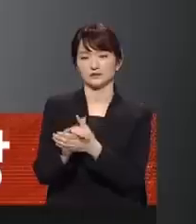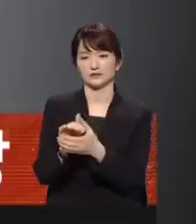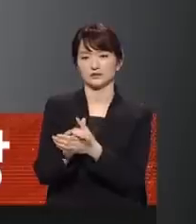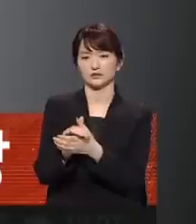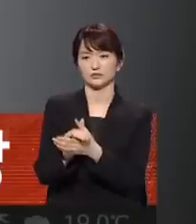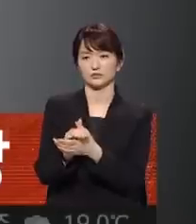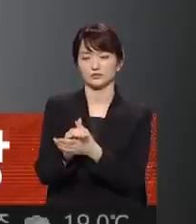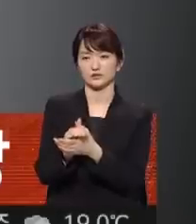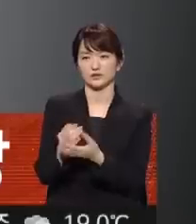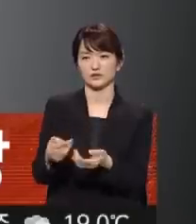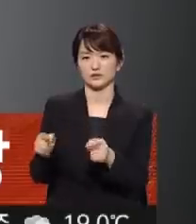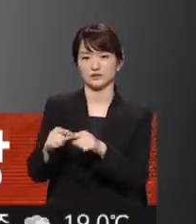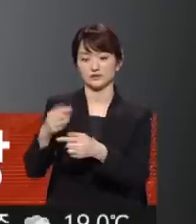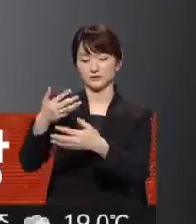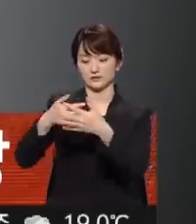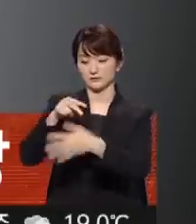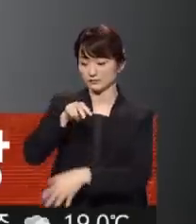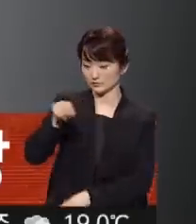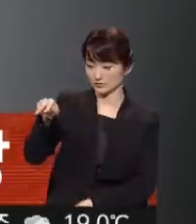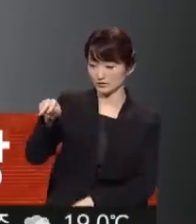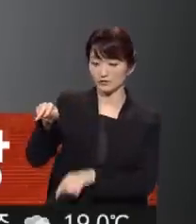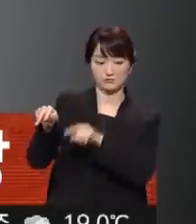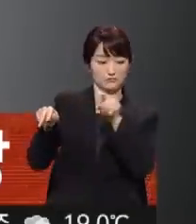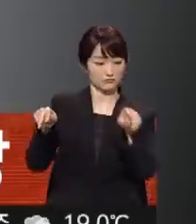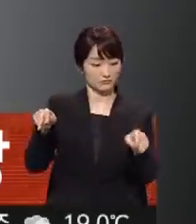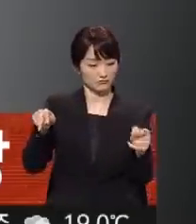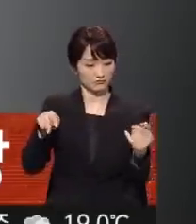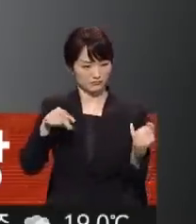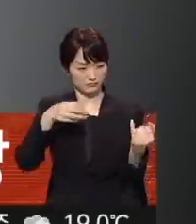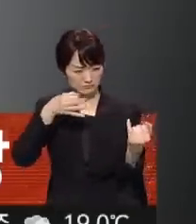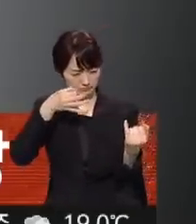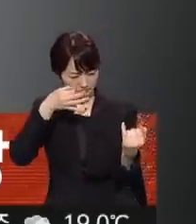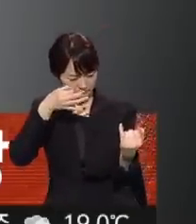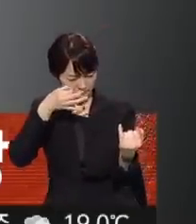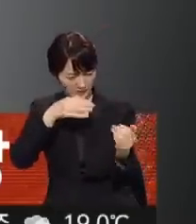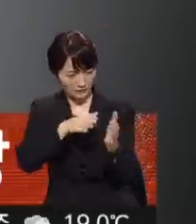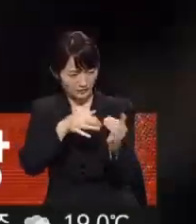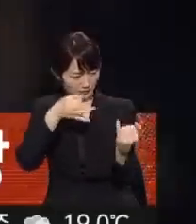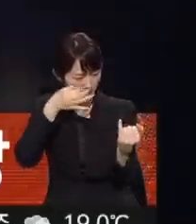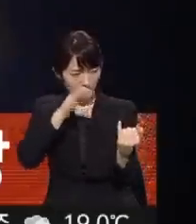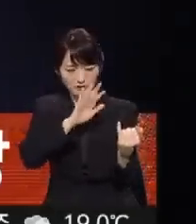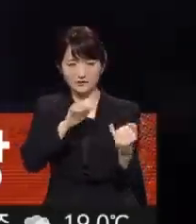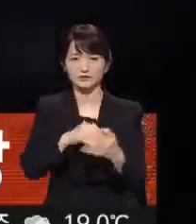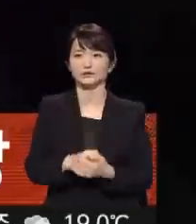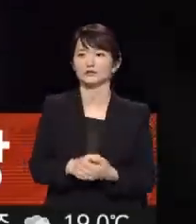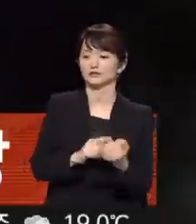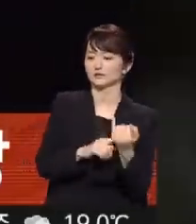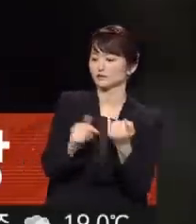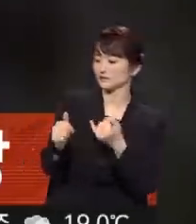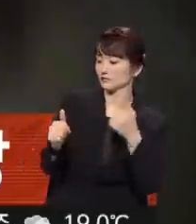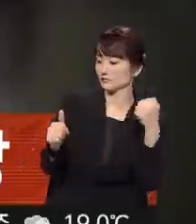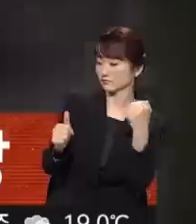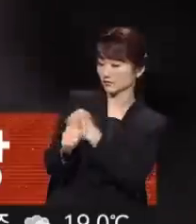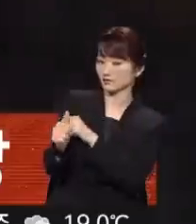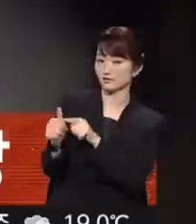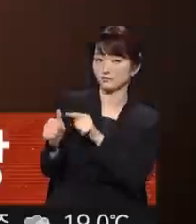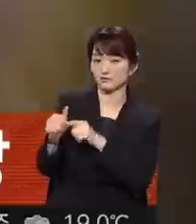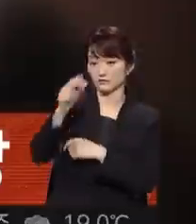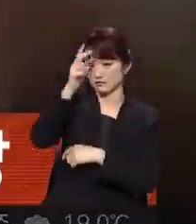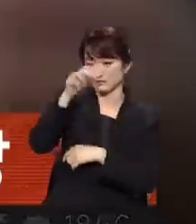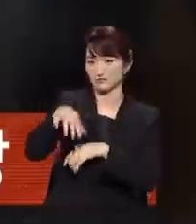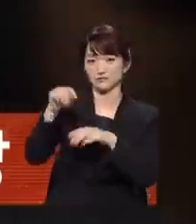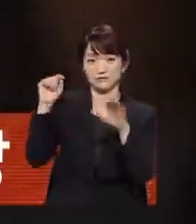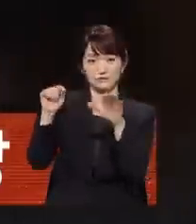창문을 연다든지 그 집을 염탐할 이유가 없지 않습니까? 그렇게 주장을 했는데 아무튼 이 여성이 폭행을 했기 때문에 이 남성이 경찰서에